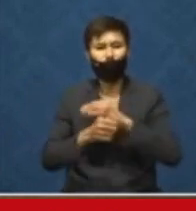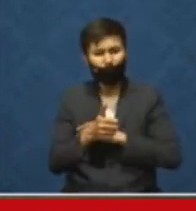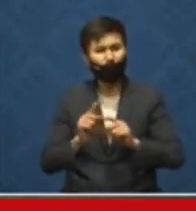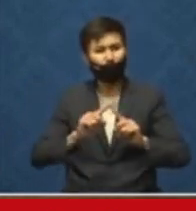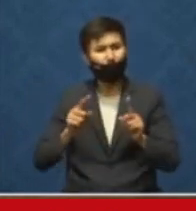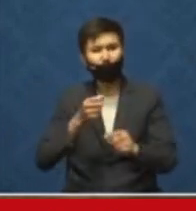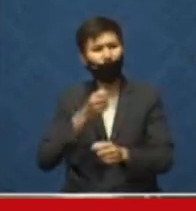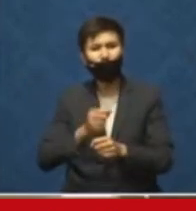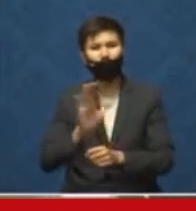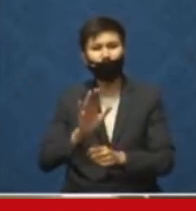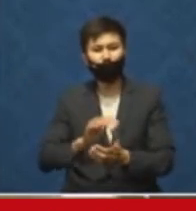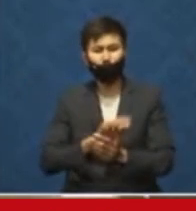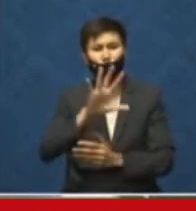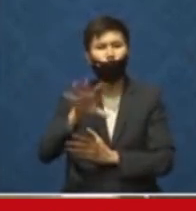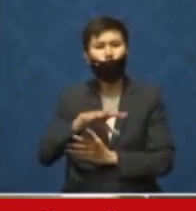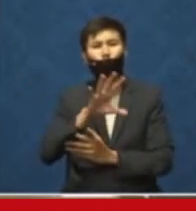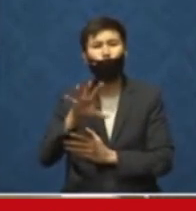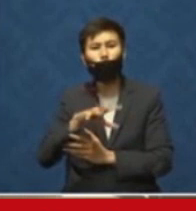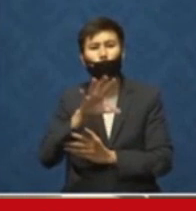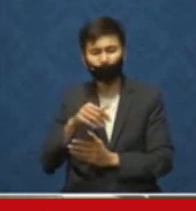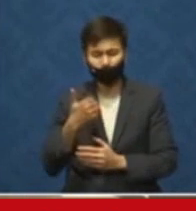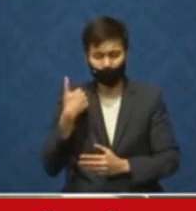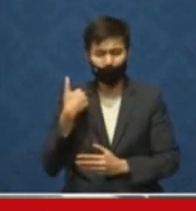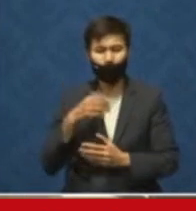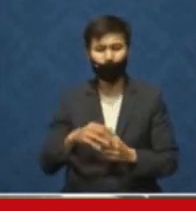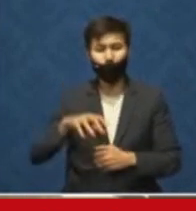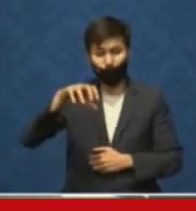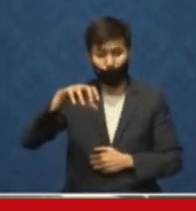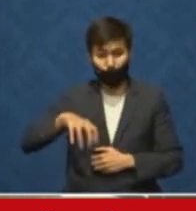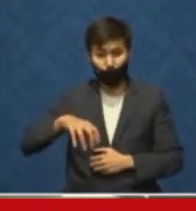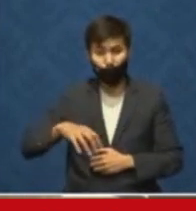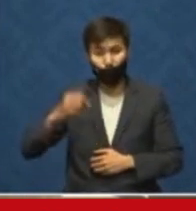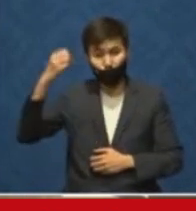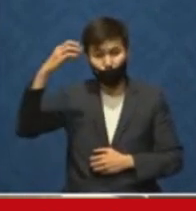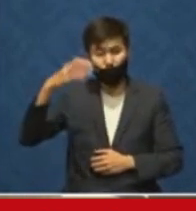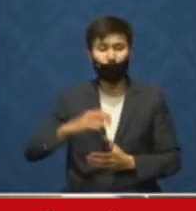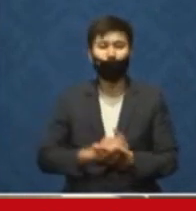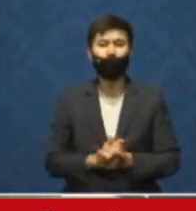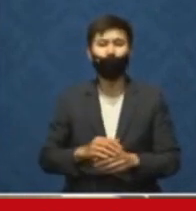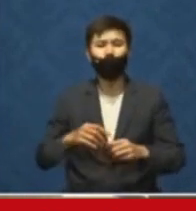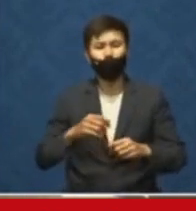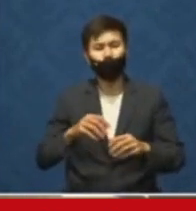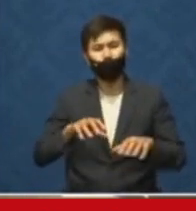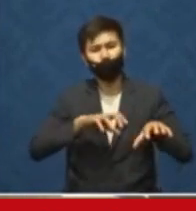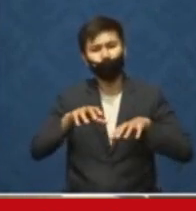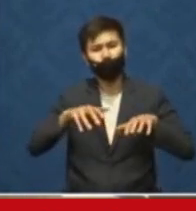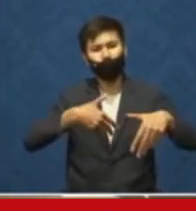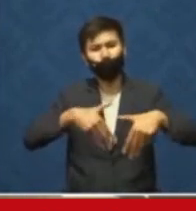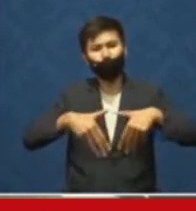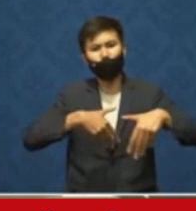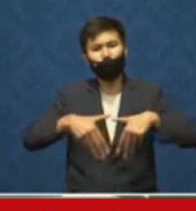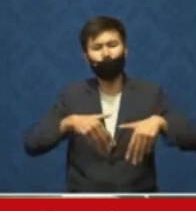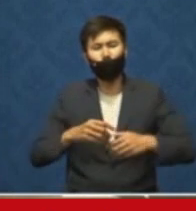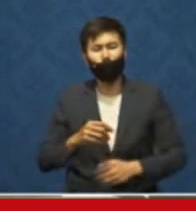กู้ก็ดูแลดีๆให้เขากู้ให้โครงการดีๆอย่างนี้ไม่ทำอย่ามาหลอกอำพราง